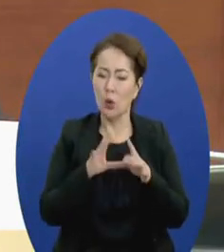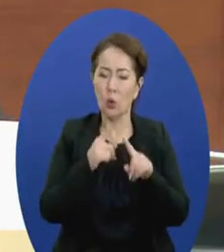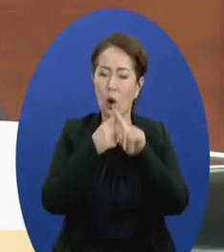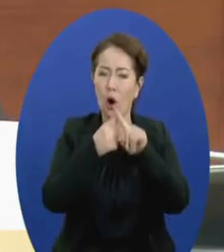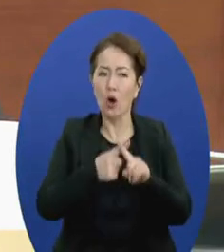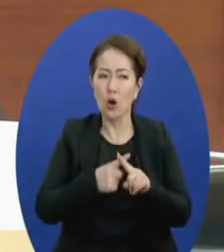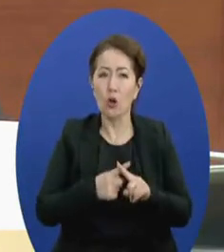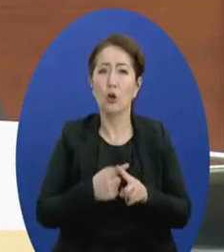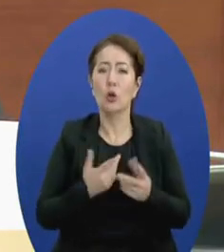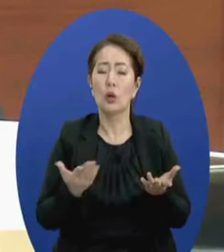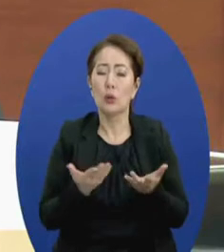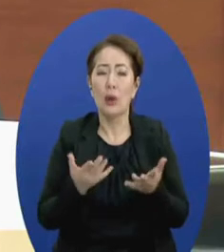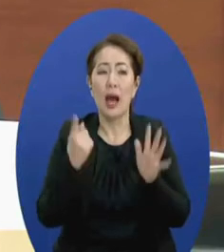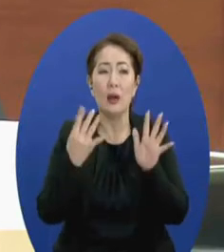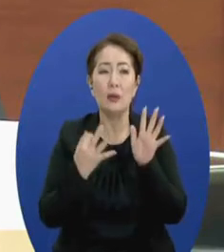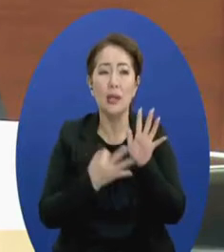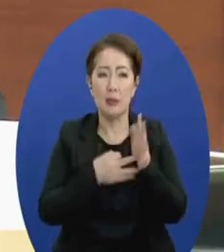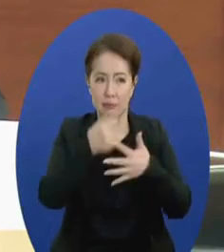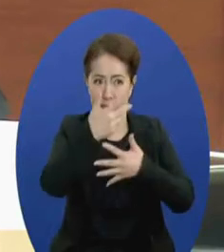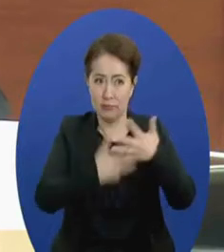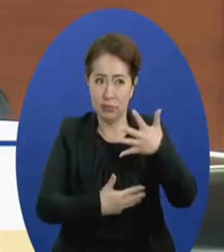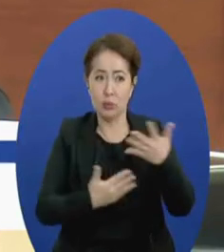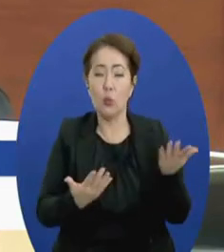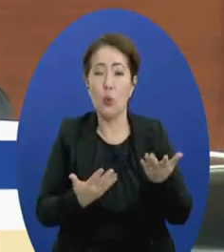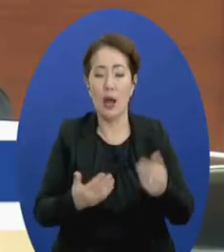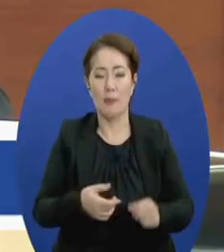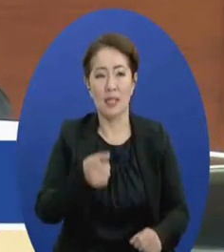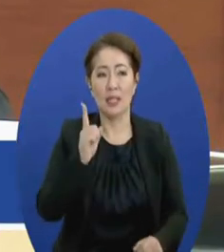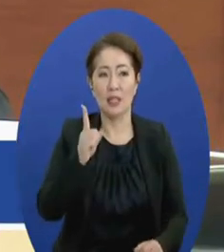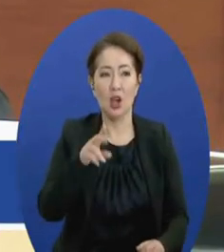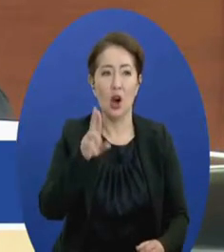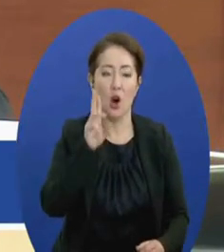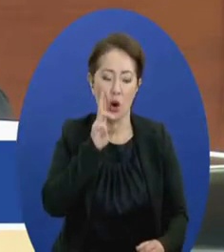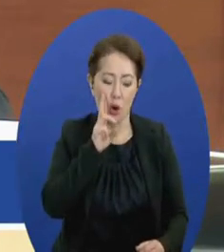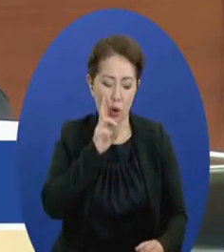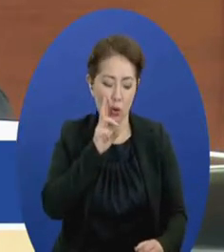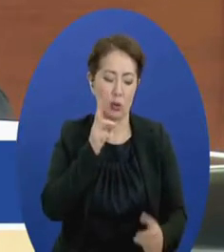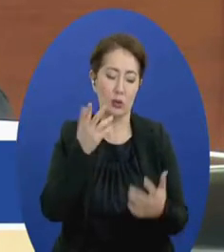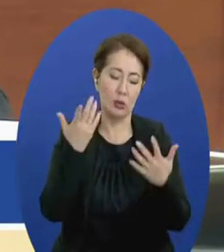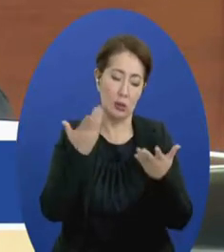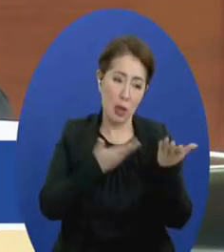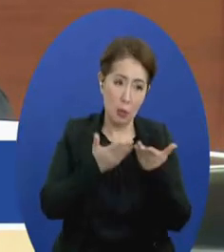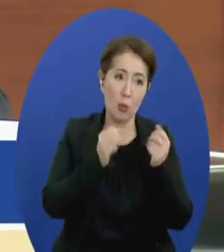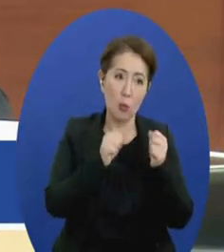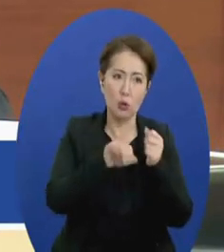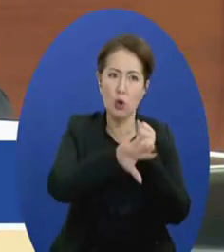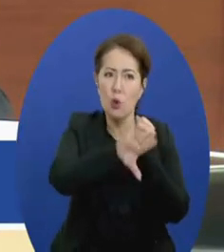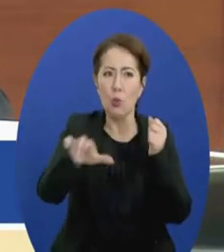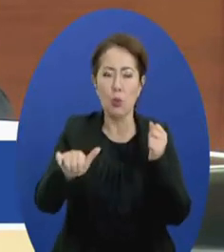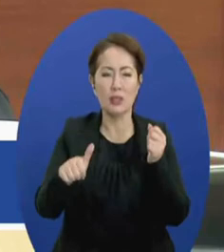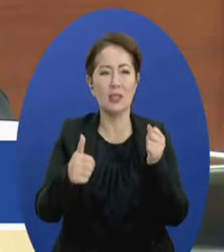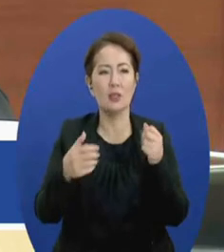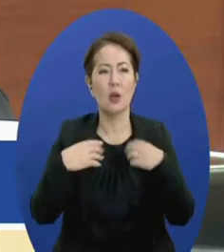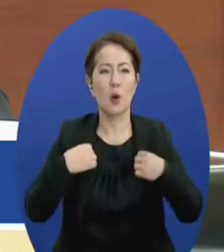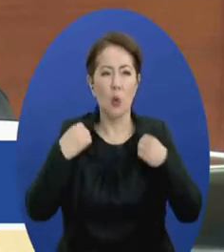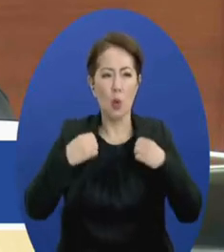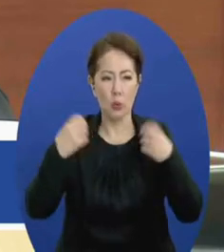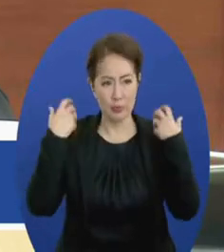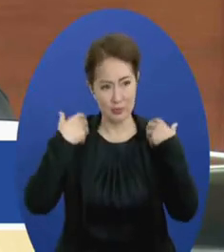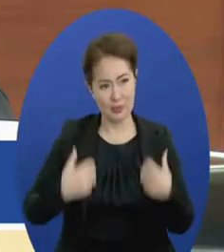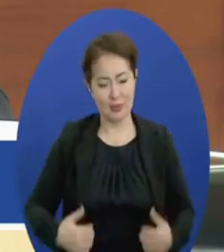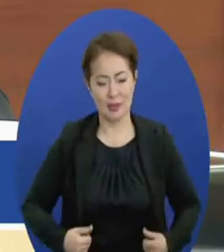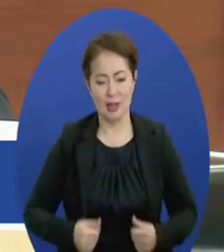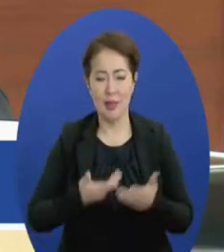үйл ажиллагааг дурдъя. За үүнд хүнсээ болон ахуй хэрэглэнээс бусад барааны худалдаа гэж байгаа. Үүнд бүх төрлийн